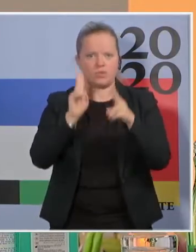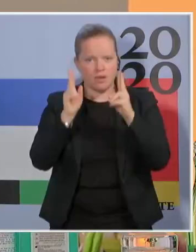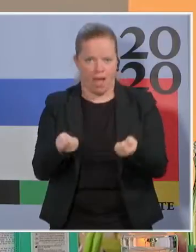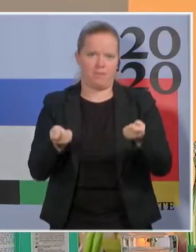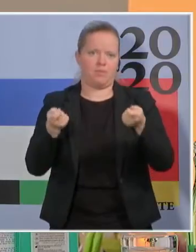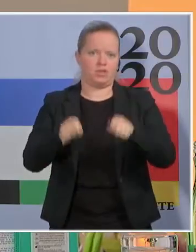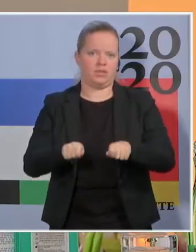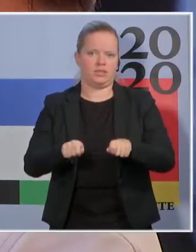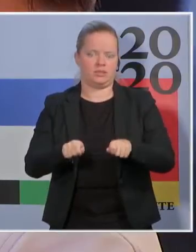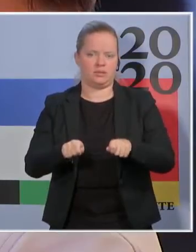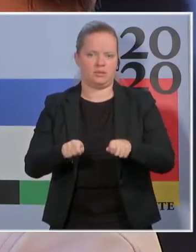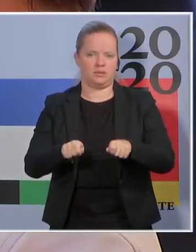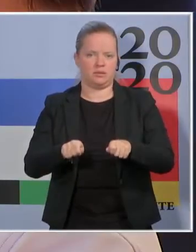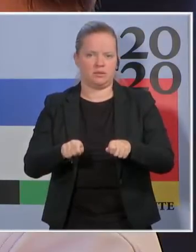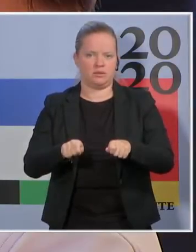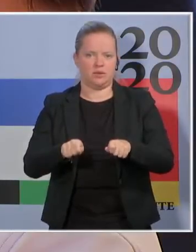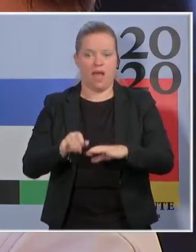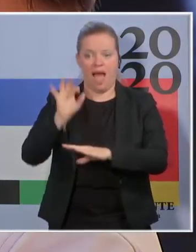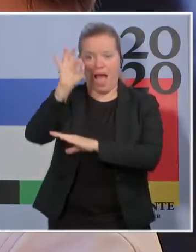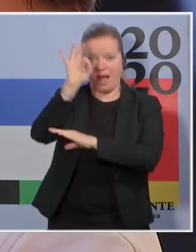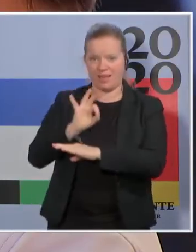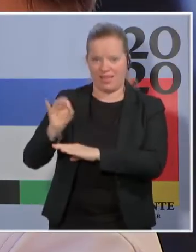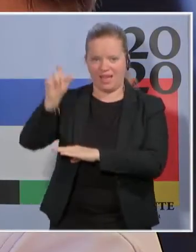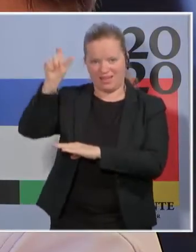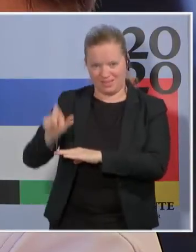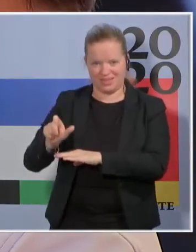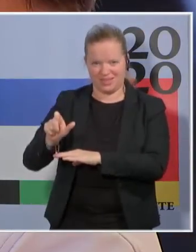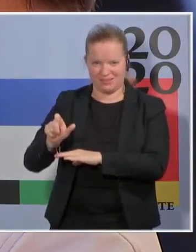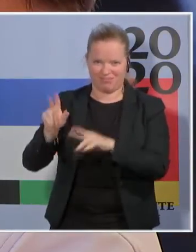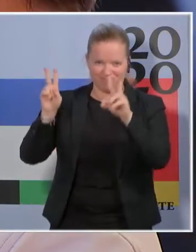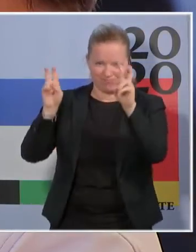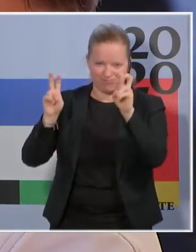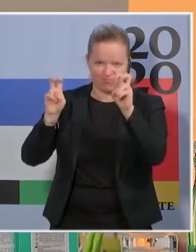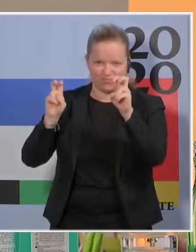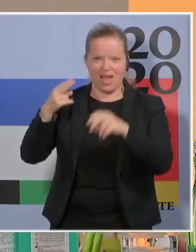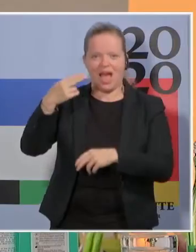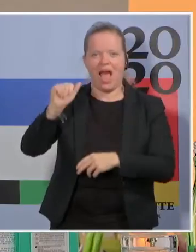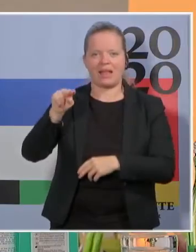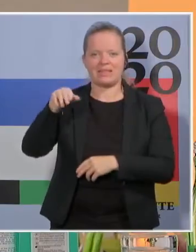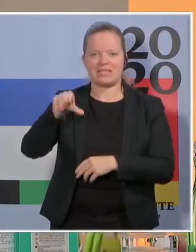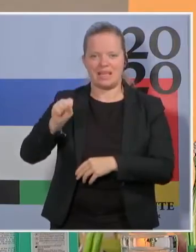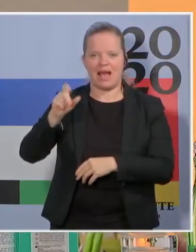konnte. Und als ihr Architekt wird zu Recht, glaube ich, Hans Kelsen genannt.